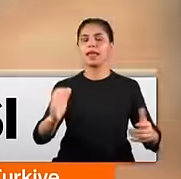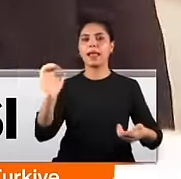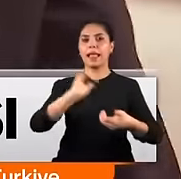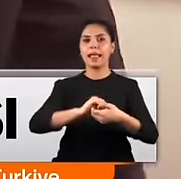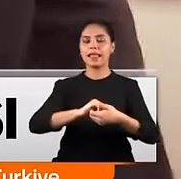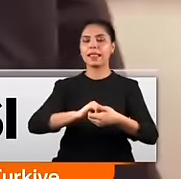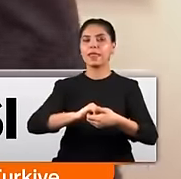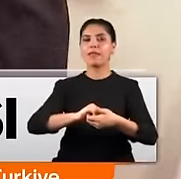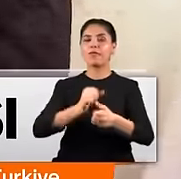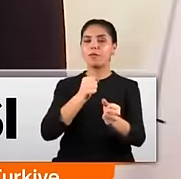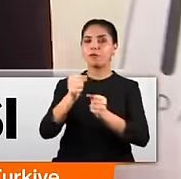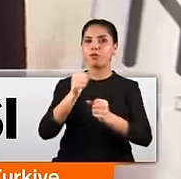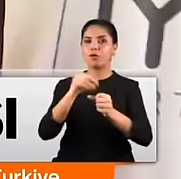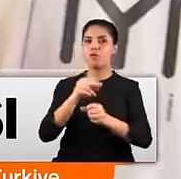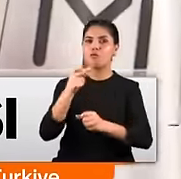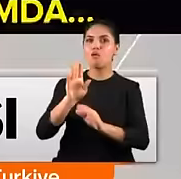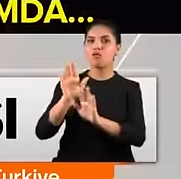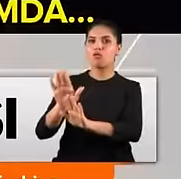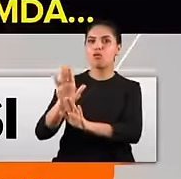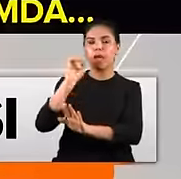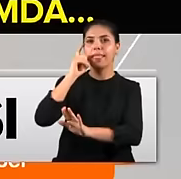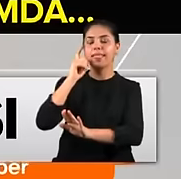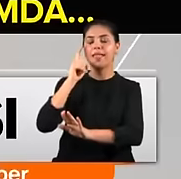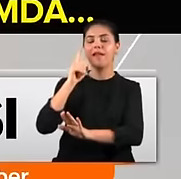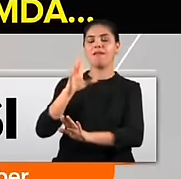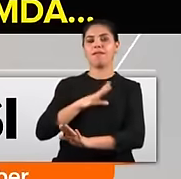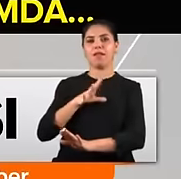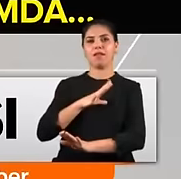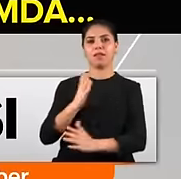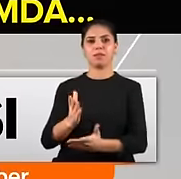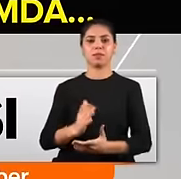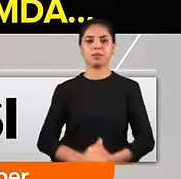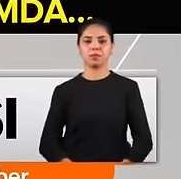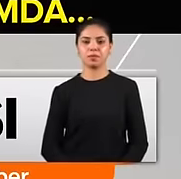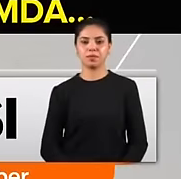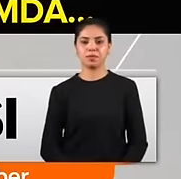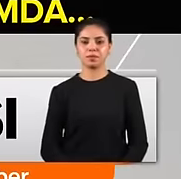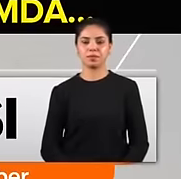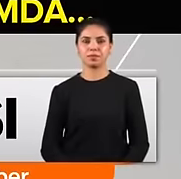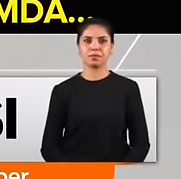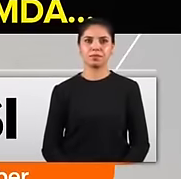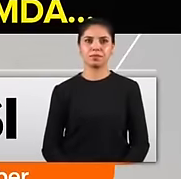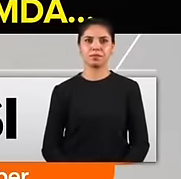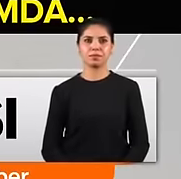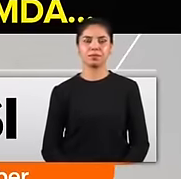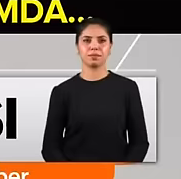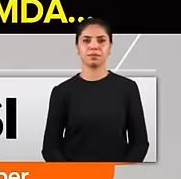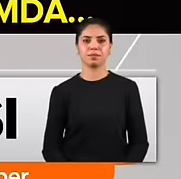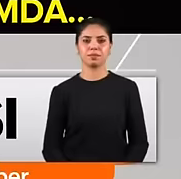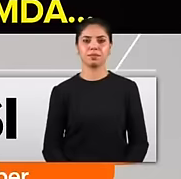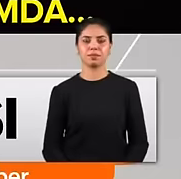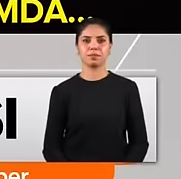için boş tutulduğu iddiaları güçlendi. Ben bir umut bekledim. Halen daha da umudumu kaybetmiş de değilim.